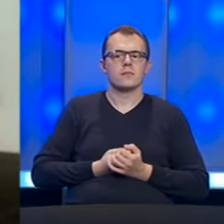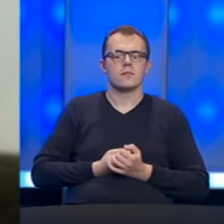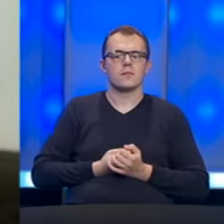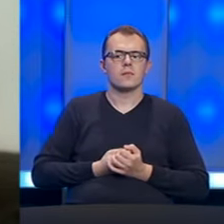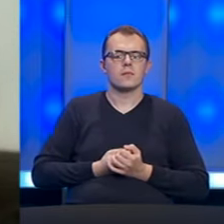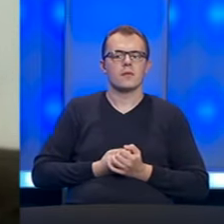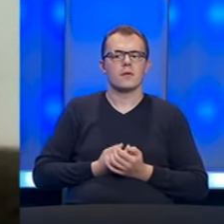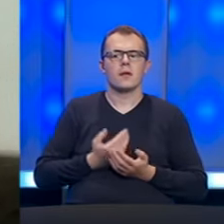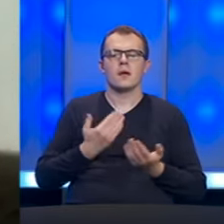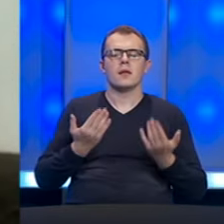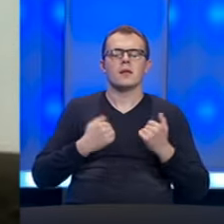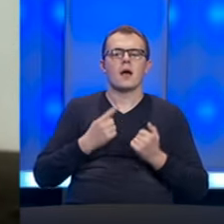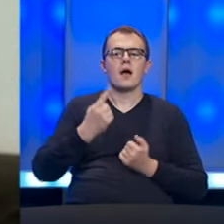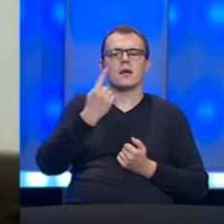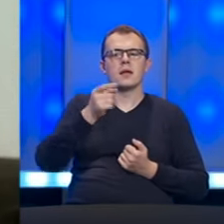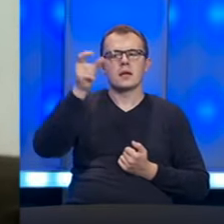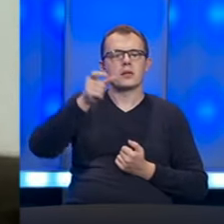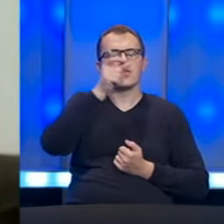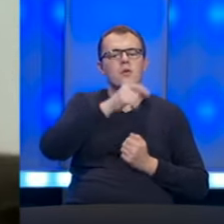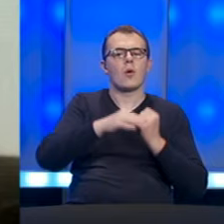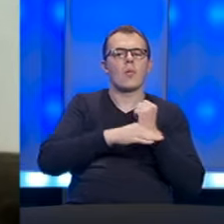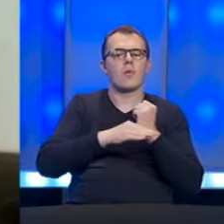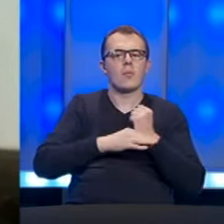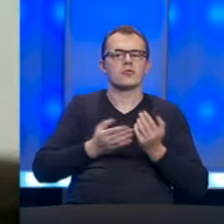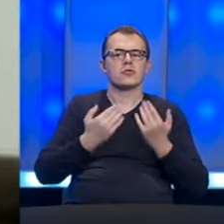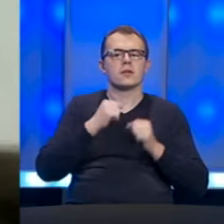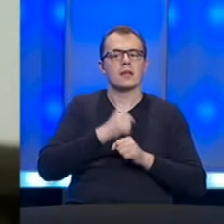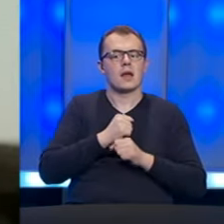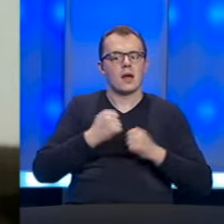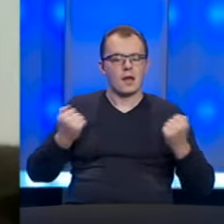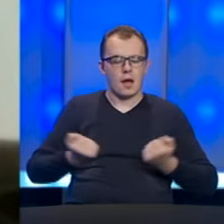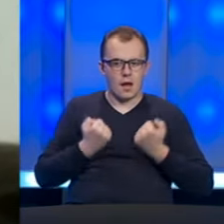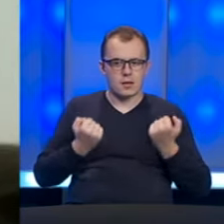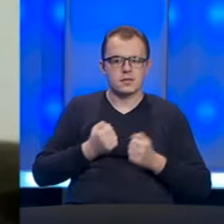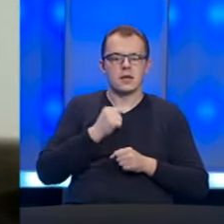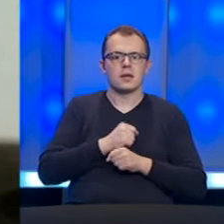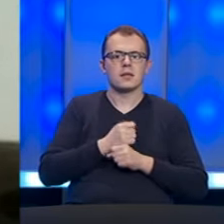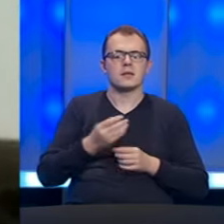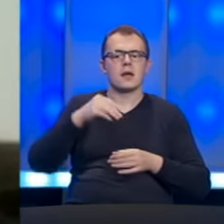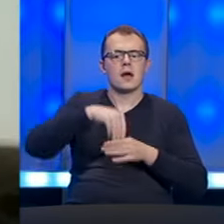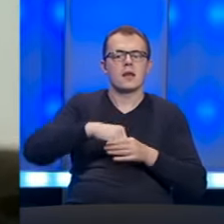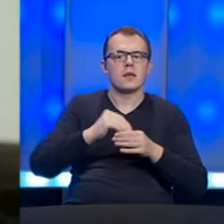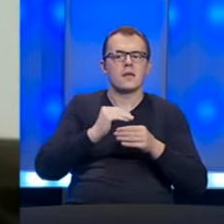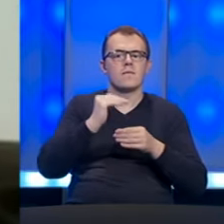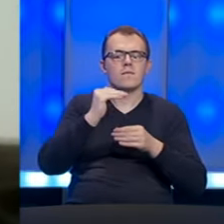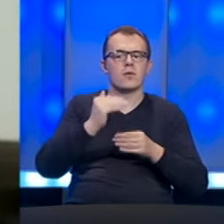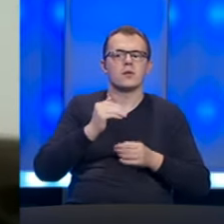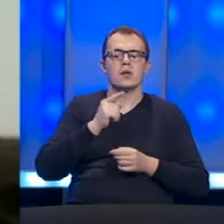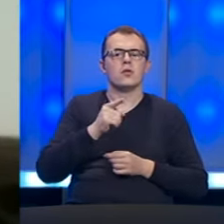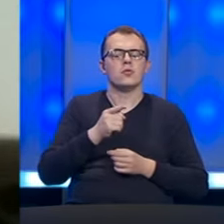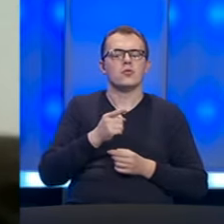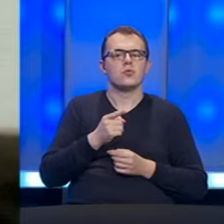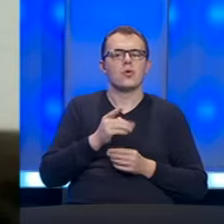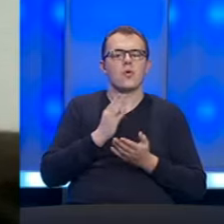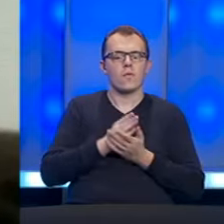da individue pomažu koliko god mogu, da se rade akcije, da se radi fundraising. Ne, to je uvijek u